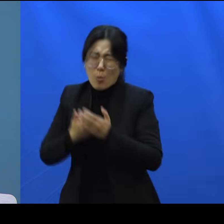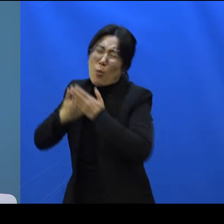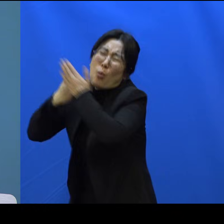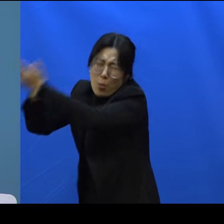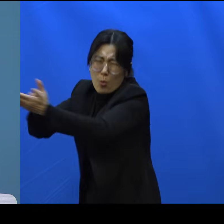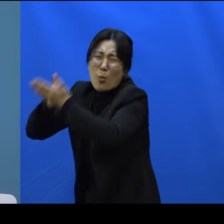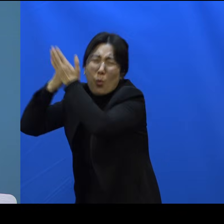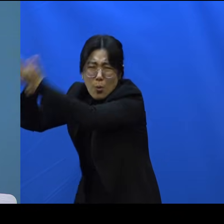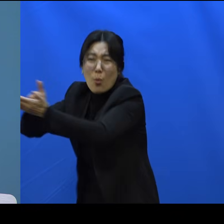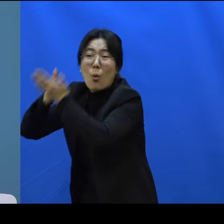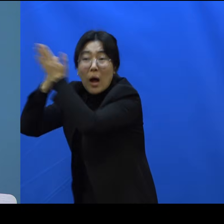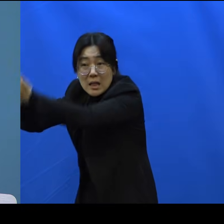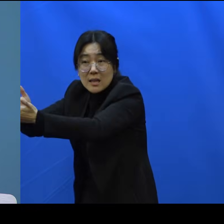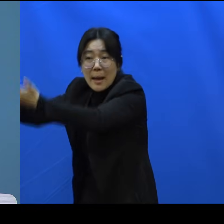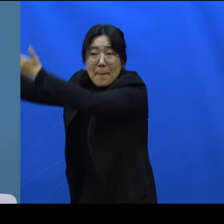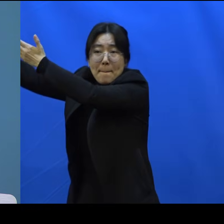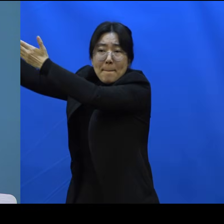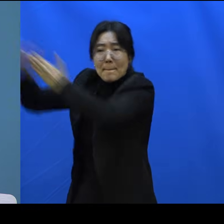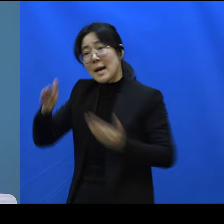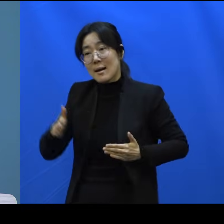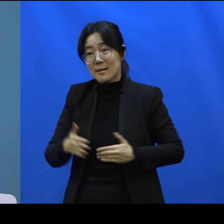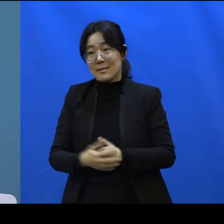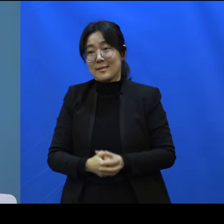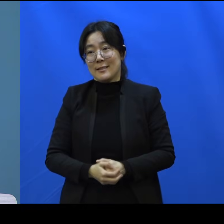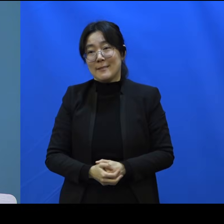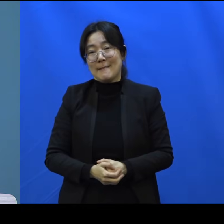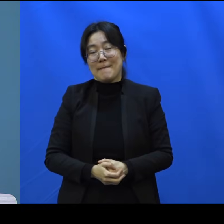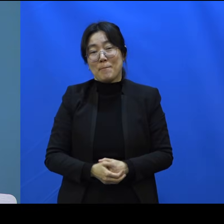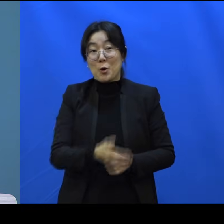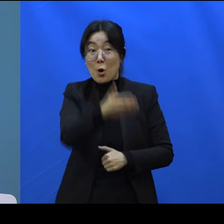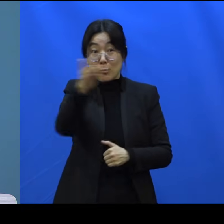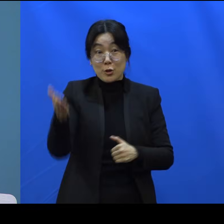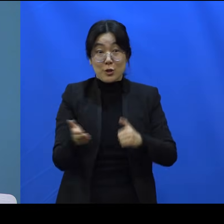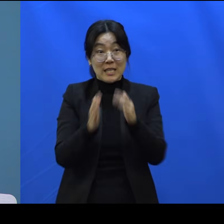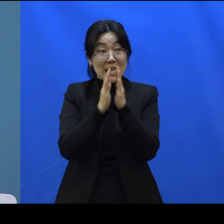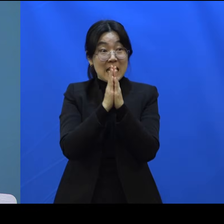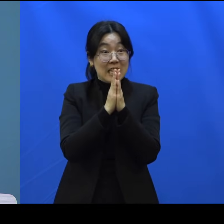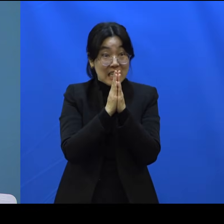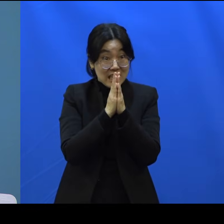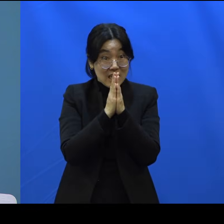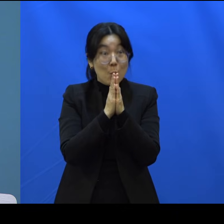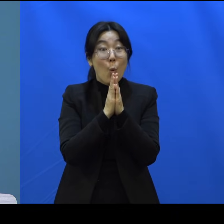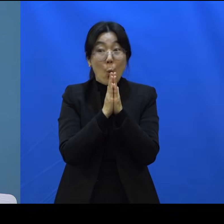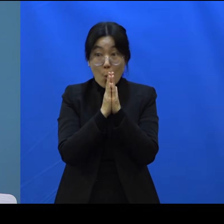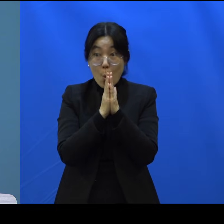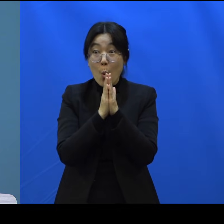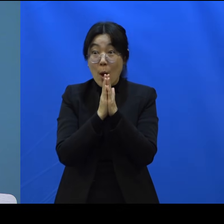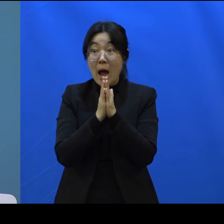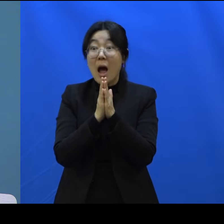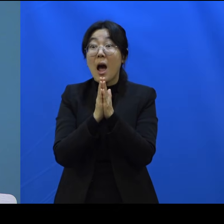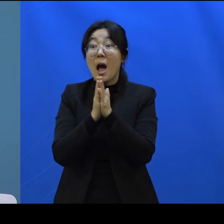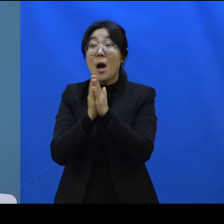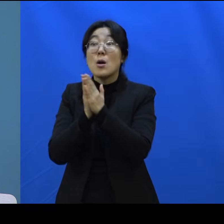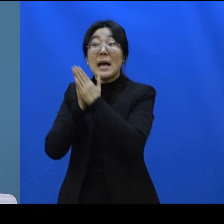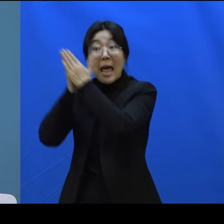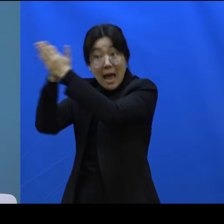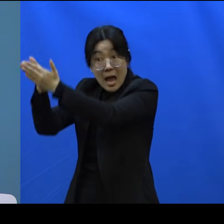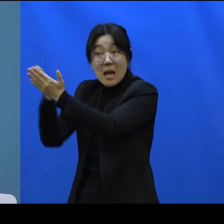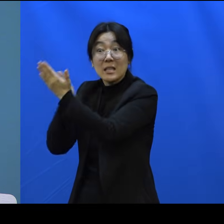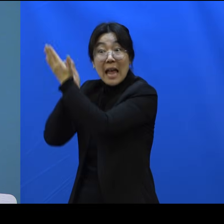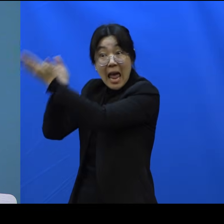여러분, 응답이 안 되는 기도가 있습니다. 응답이 안 되는 기도가 있습니다.